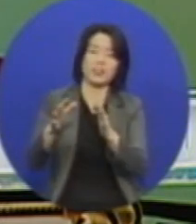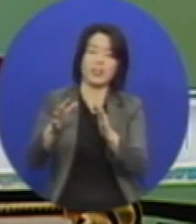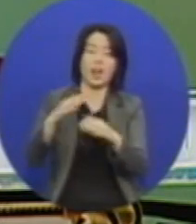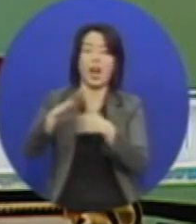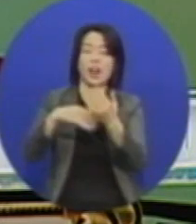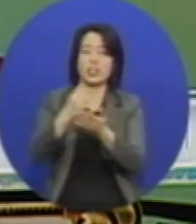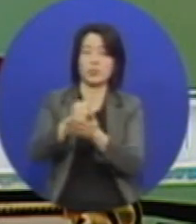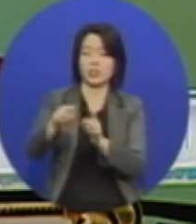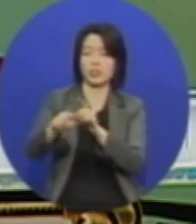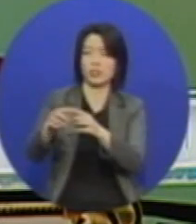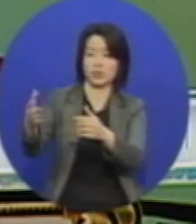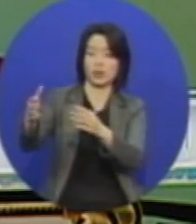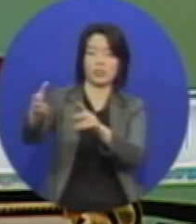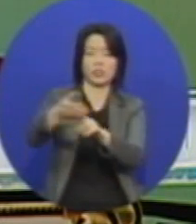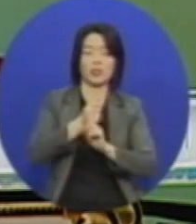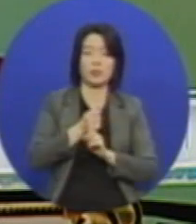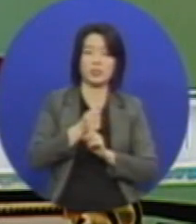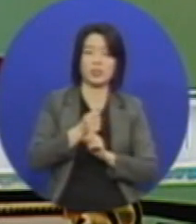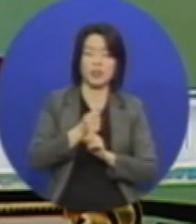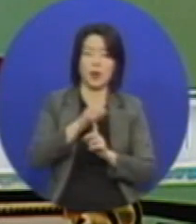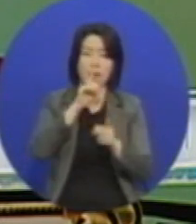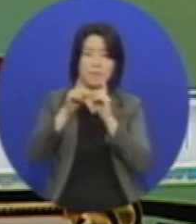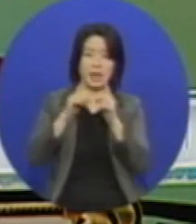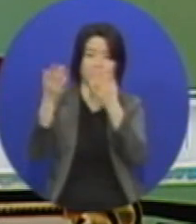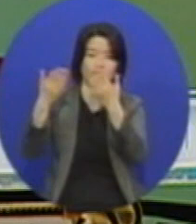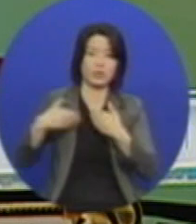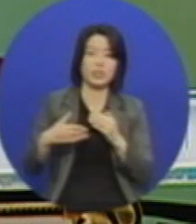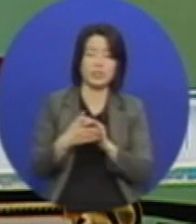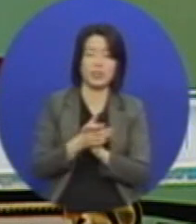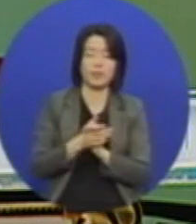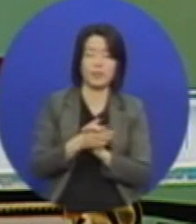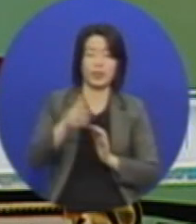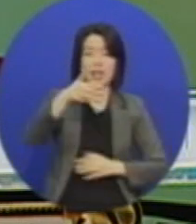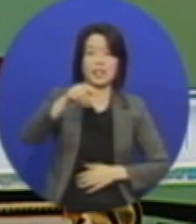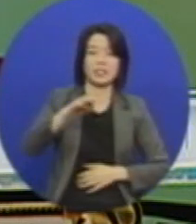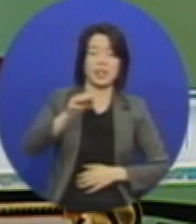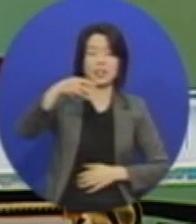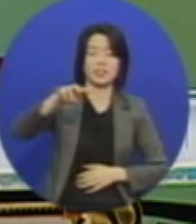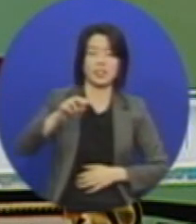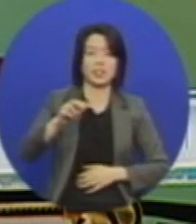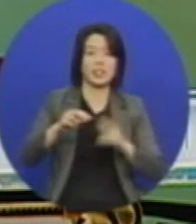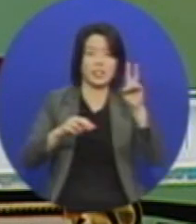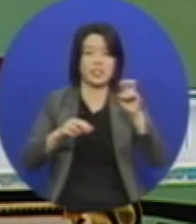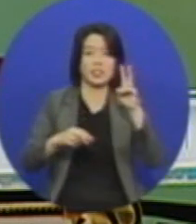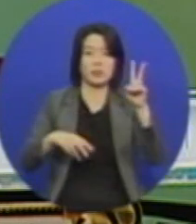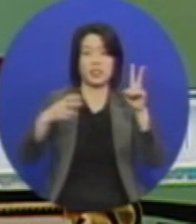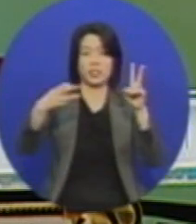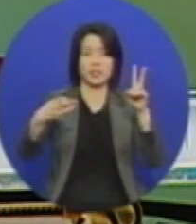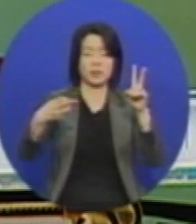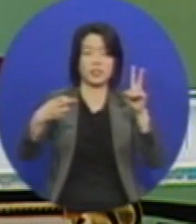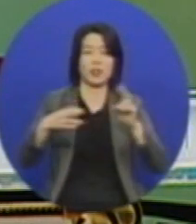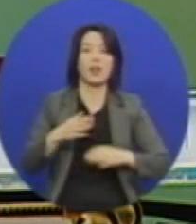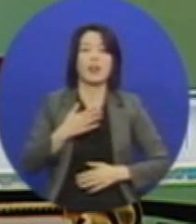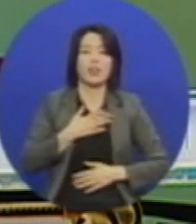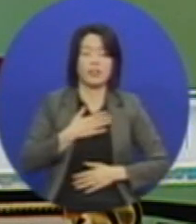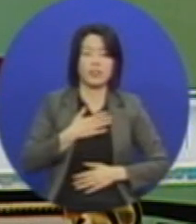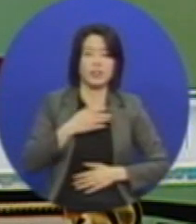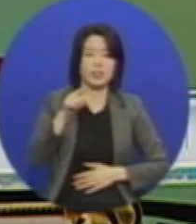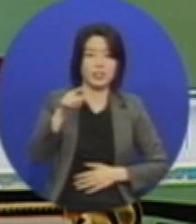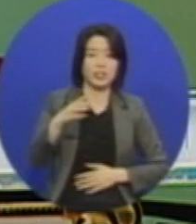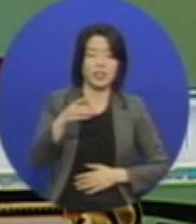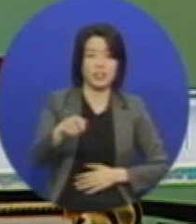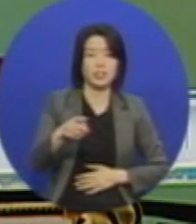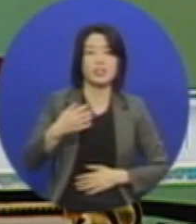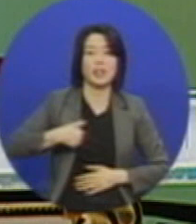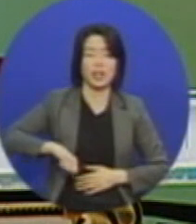써요 그리고 말씀하셨어요 창세기 22장 12절에 네가 네 아들 네 독자가